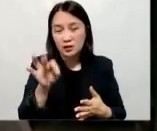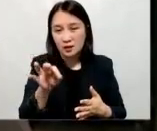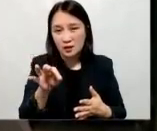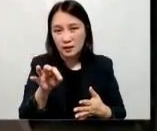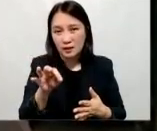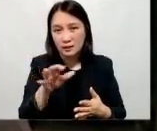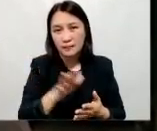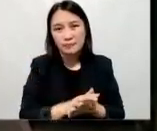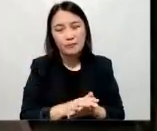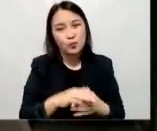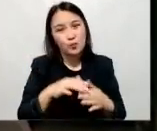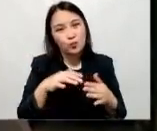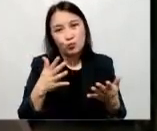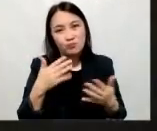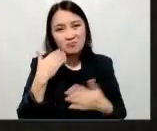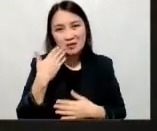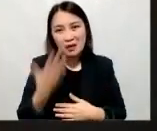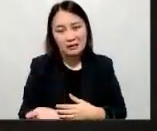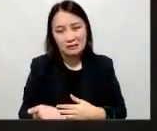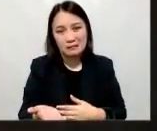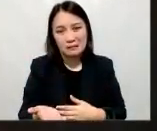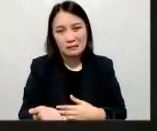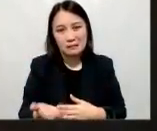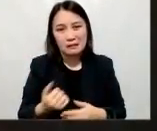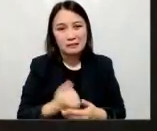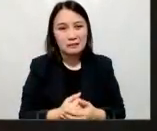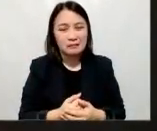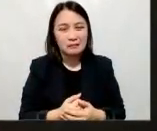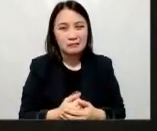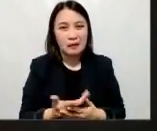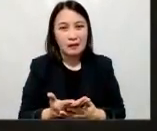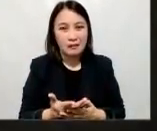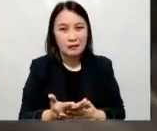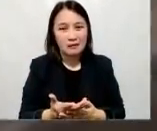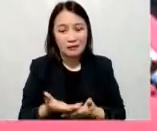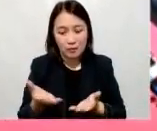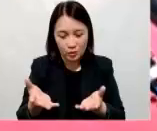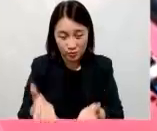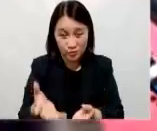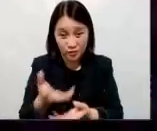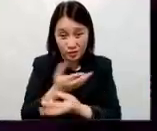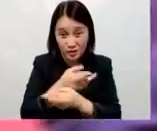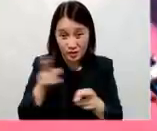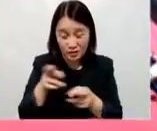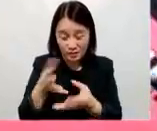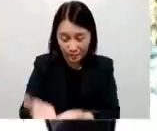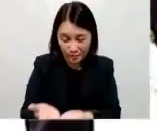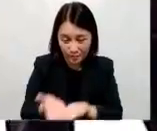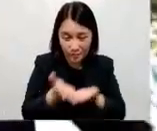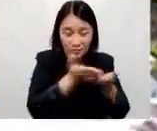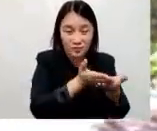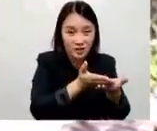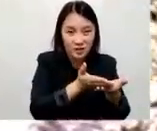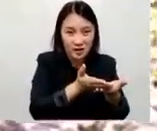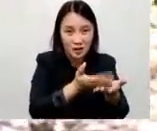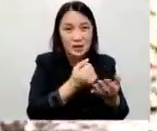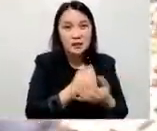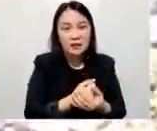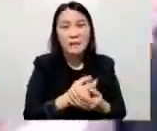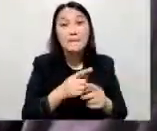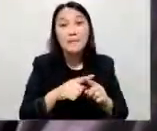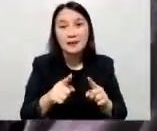wala ng buhay ang 29 anyos na biktima nang makuha ng mga rescuer. Swerte namang nakaligtas ang pahinanting si Joel